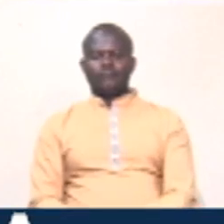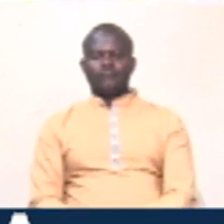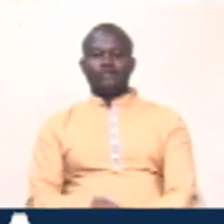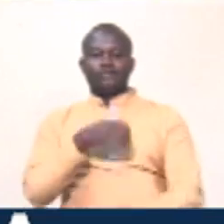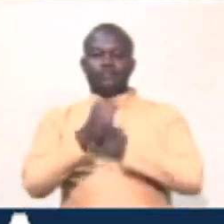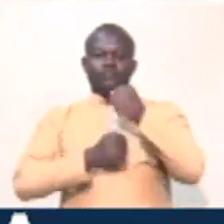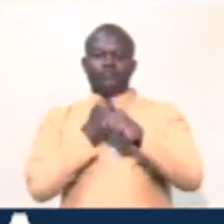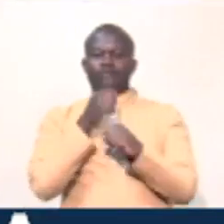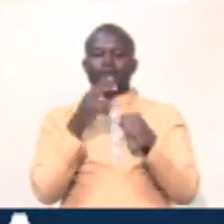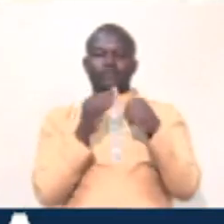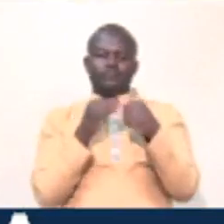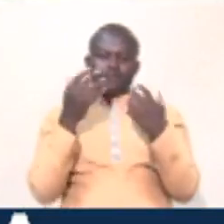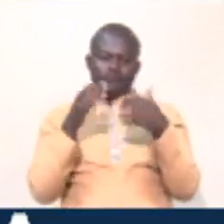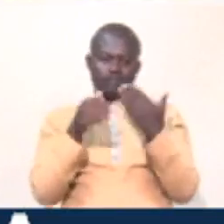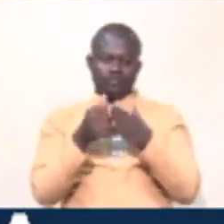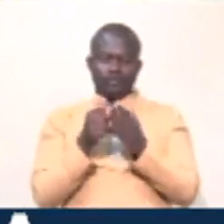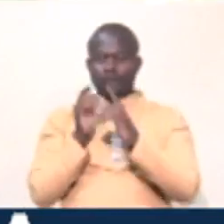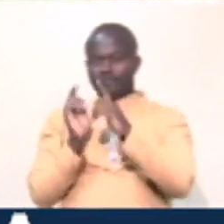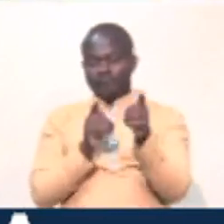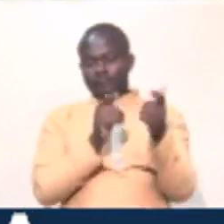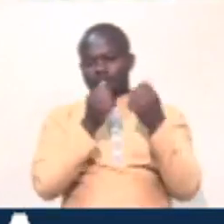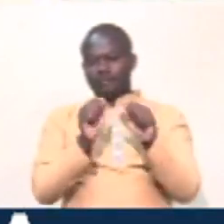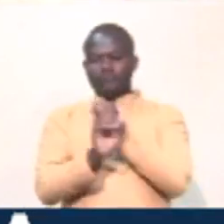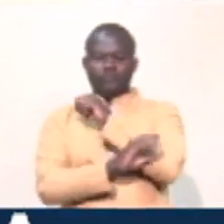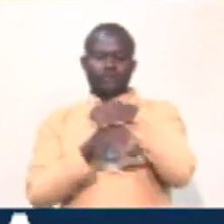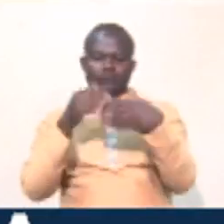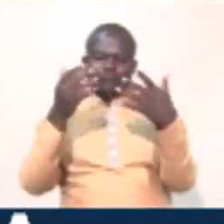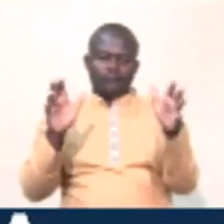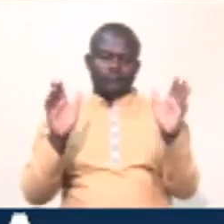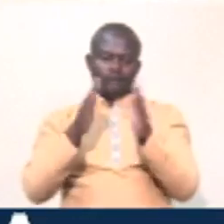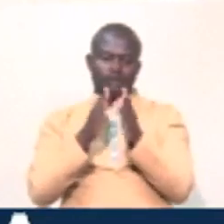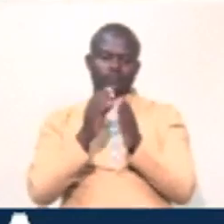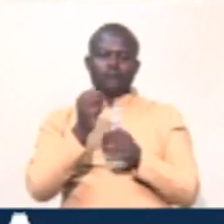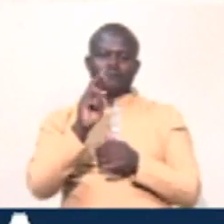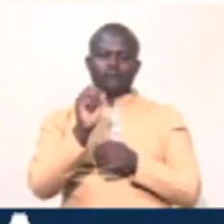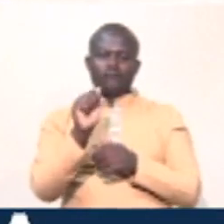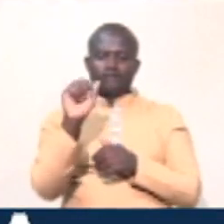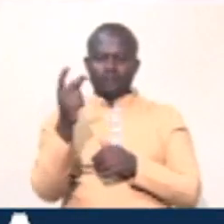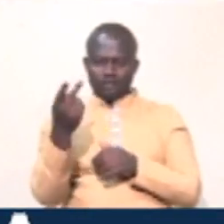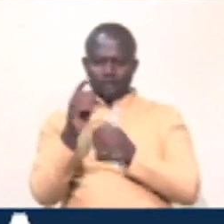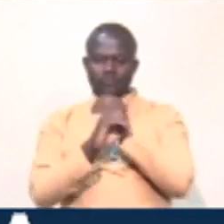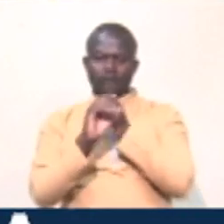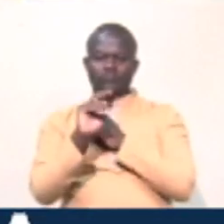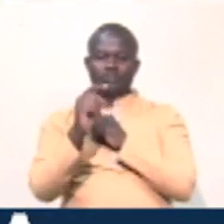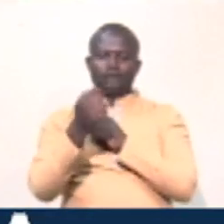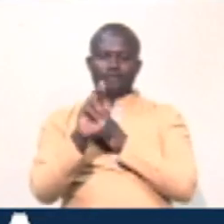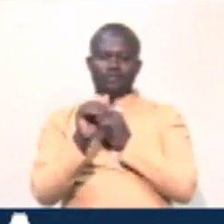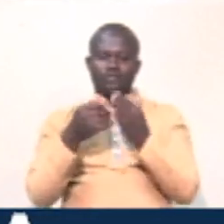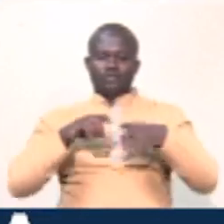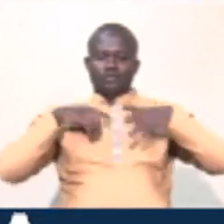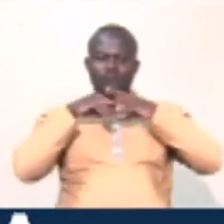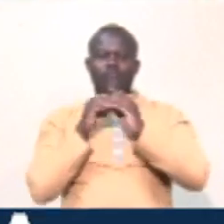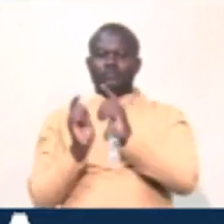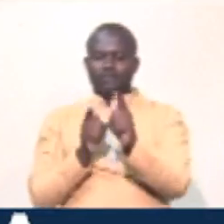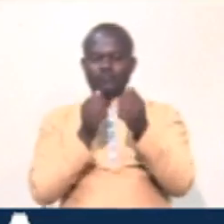Imyaka 28 irashize urugamba rwo kubohora igihugu rurangiye. Umudugudu wa Mirama ya kabiri mu murenge wa Nyagatare n'umwe mu yatujwemo bamugariye kuri